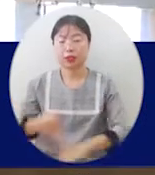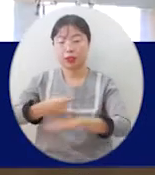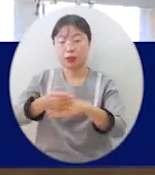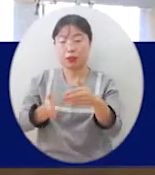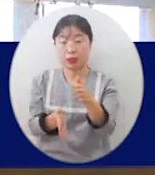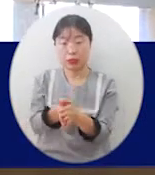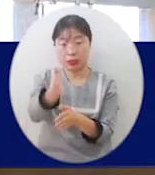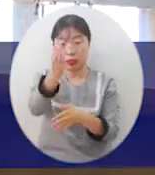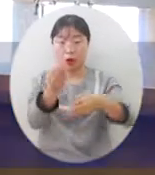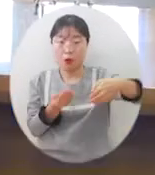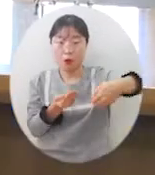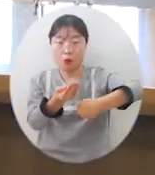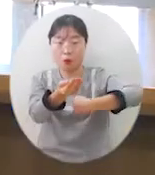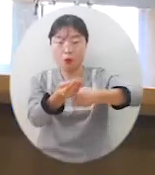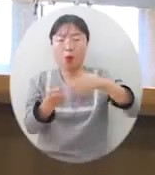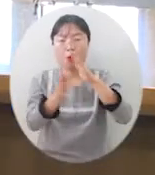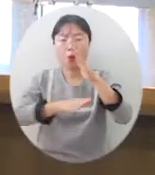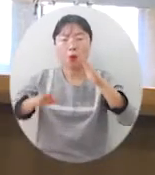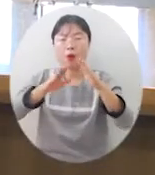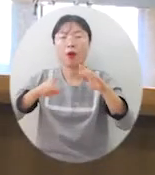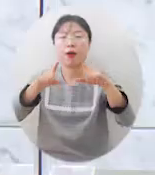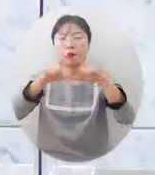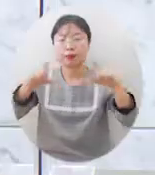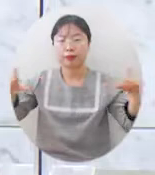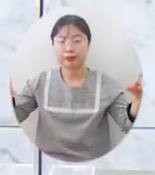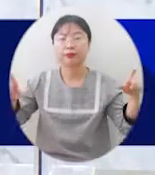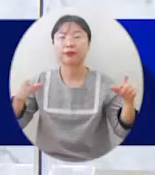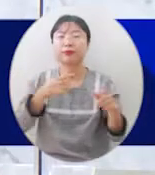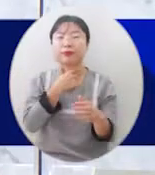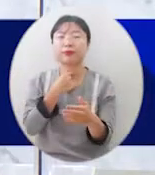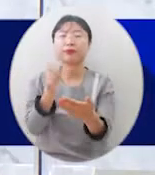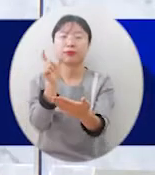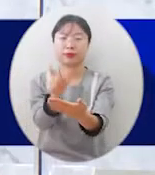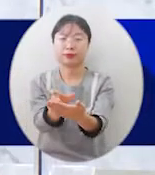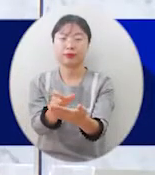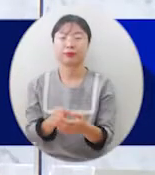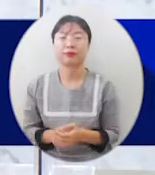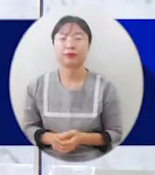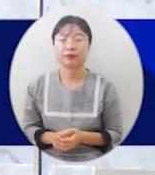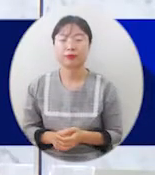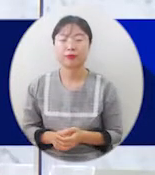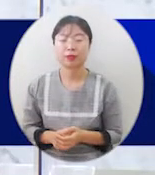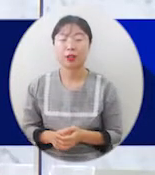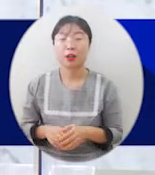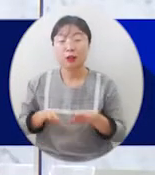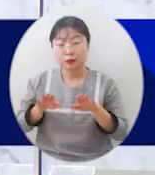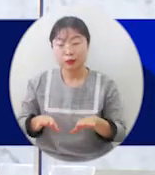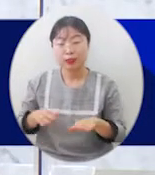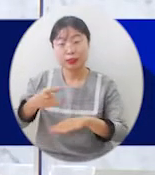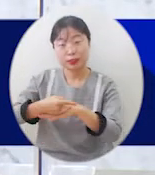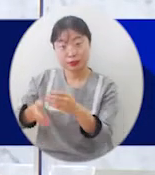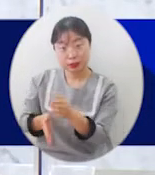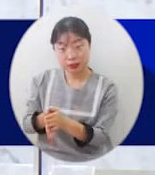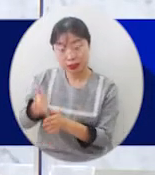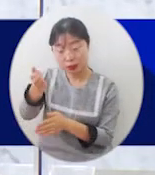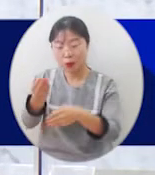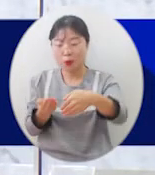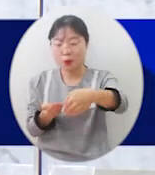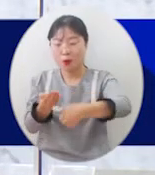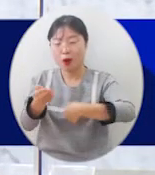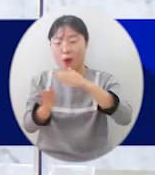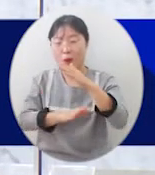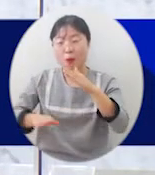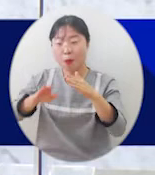것을 다짐한다는 내용이 담겼습니다. 이런 것이 이제 우리 시에도 정착이 되고 공정무역으로